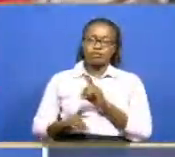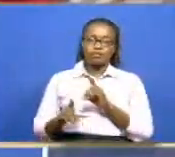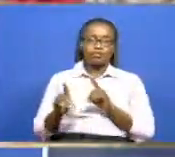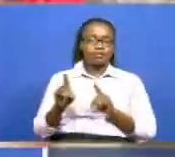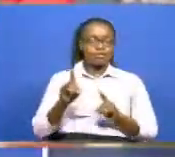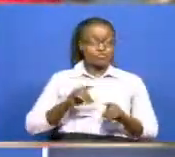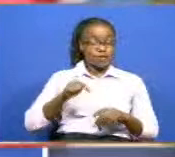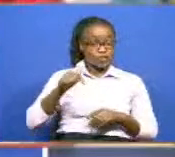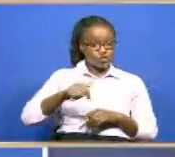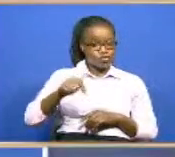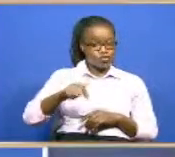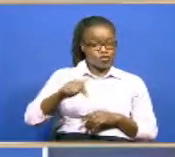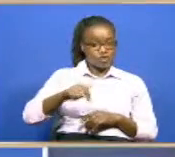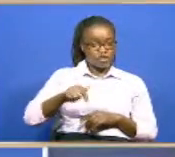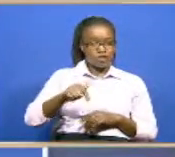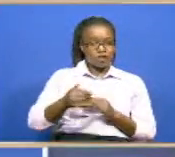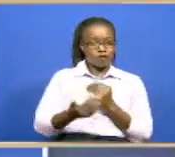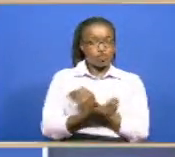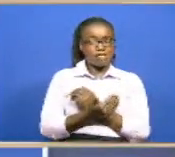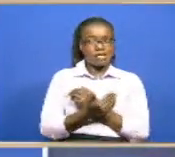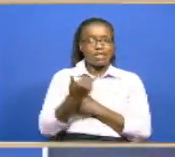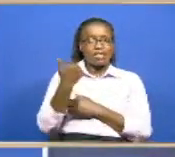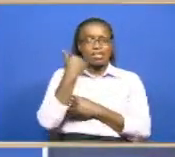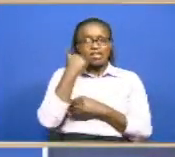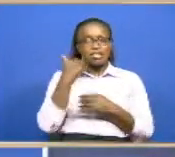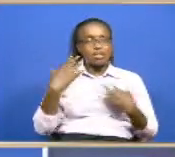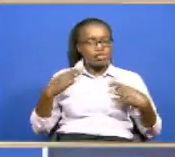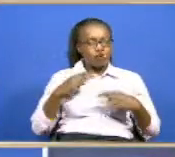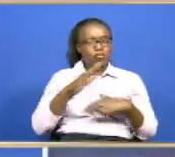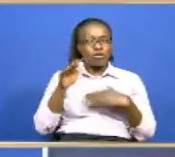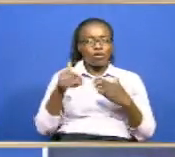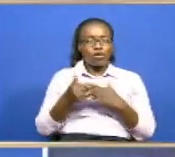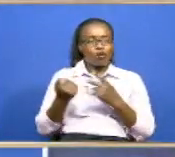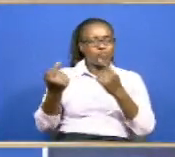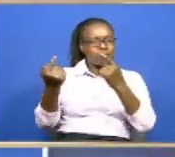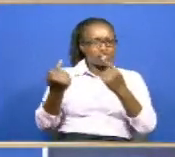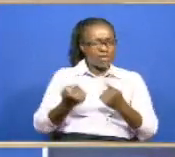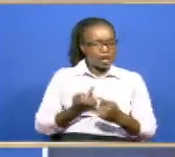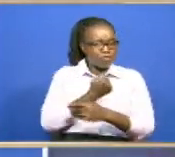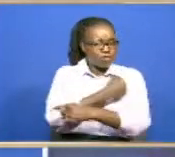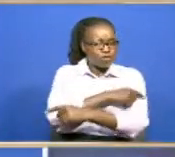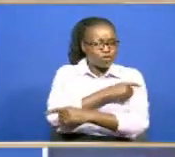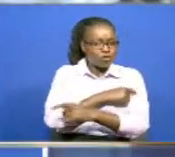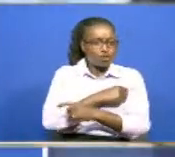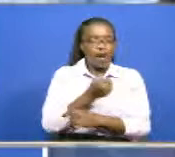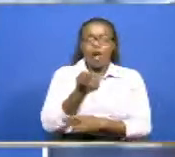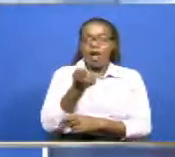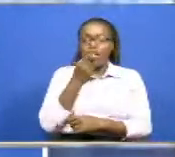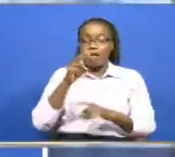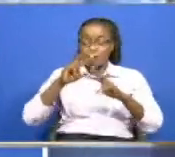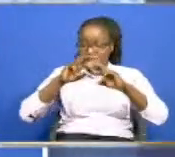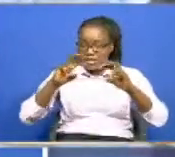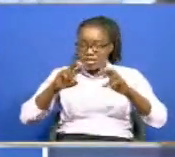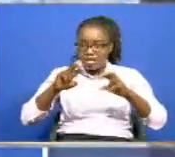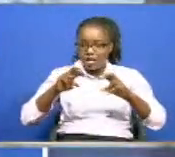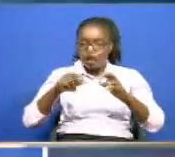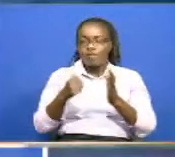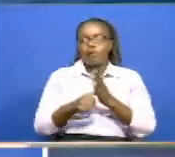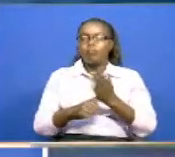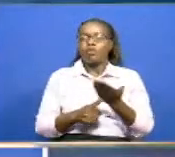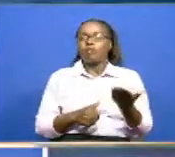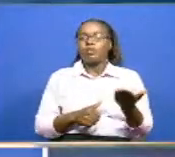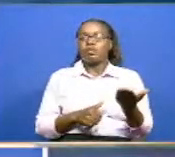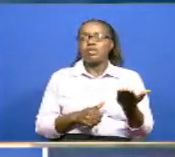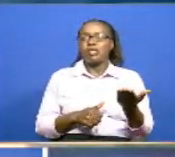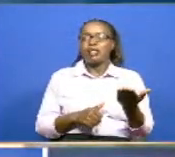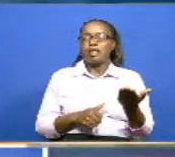Leo asubuhi wagonjwa waliofika kutibiwa katika hospitali ya kitaifa ya Kenyatta walitatizika baada ya wafanyikazi kugoma.